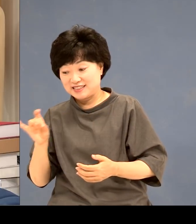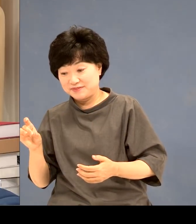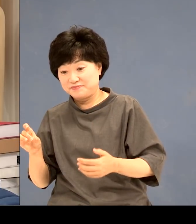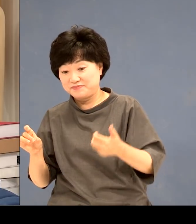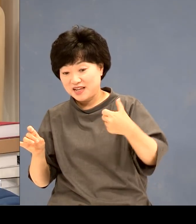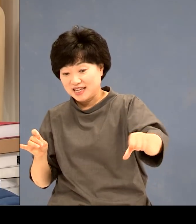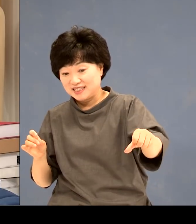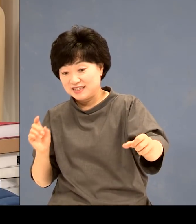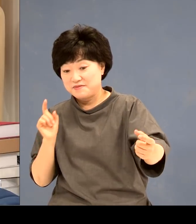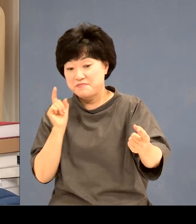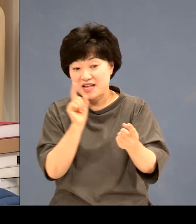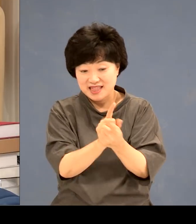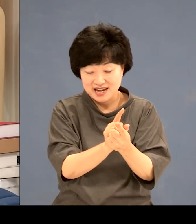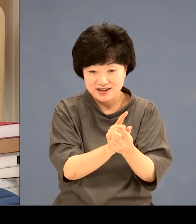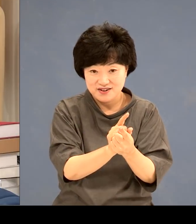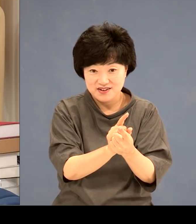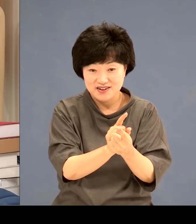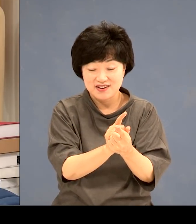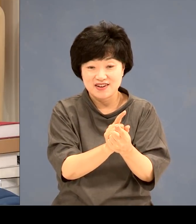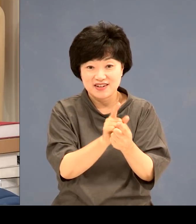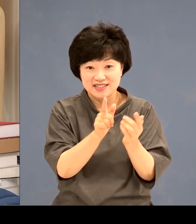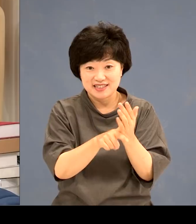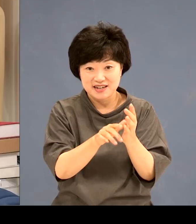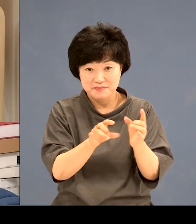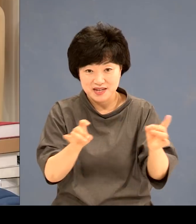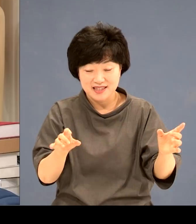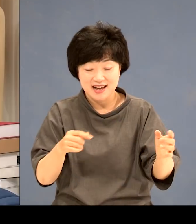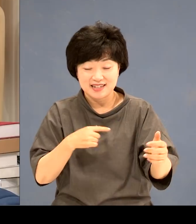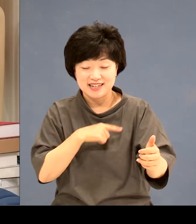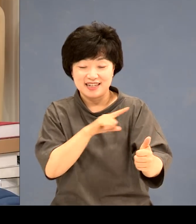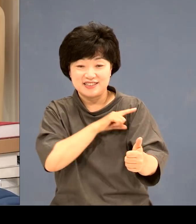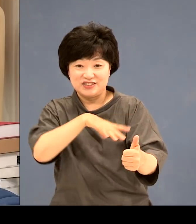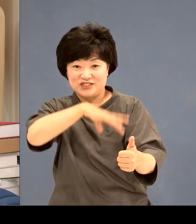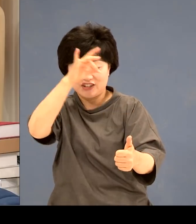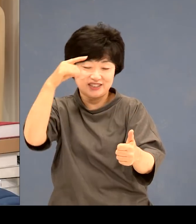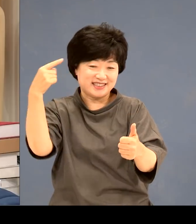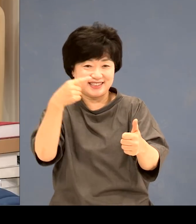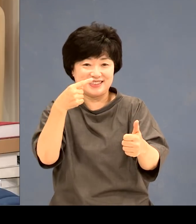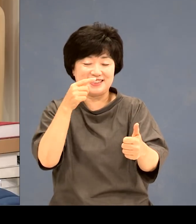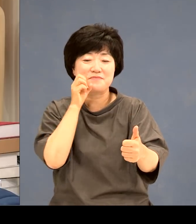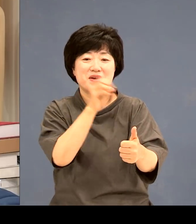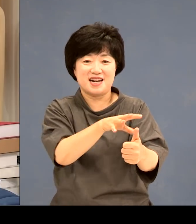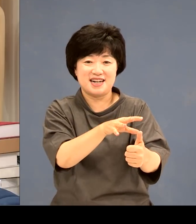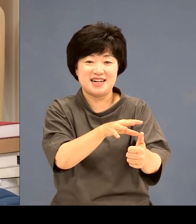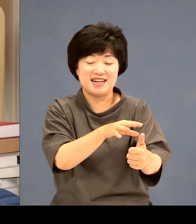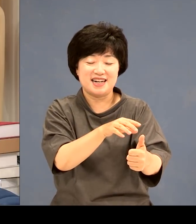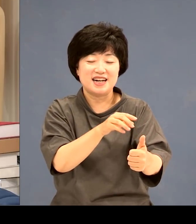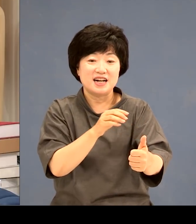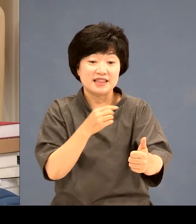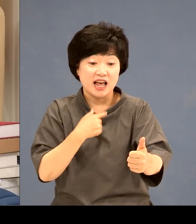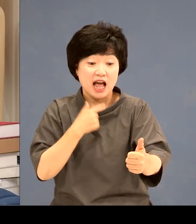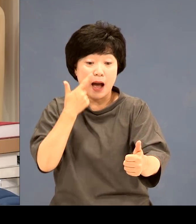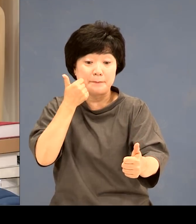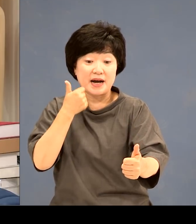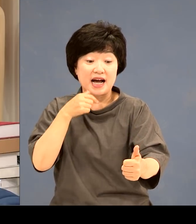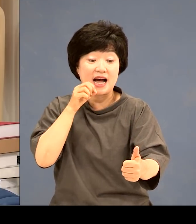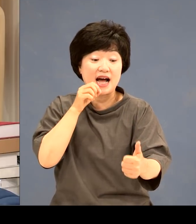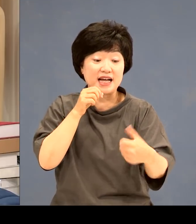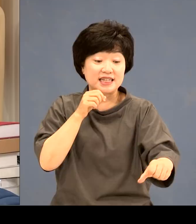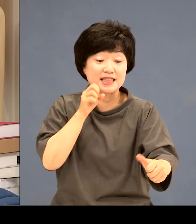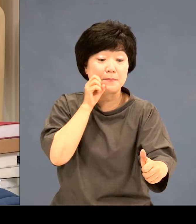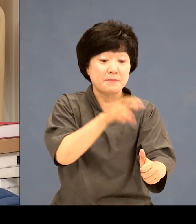저희 아들을 이렇게 만나러 이렇게 올 때마다 제가 이제 이렇게 첫 마디가 있거든요. 저는 그